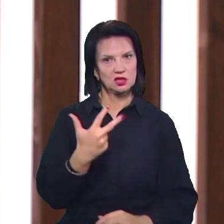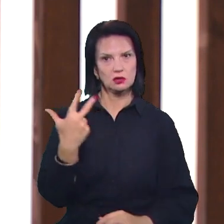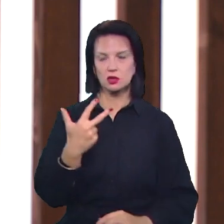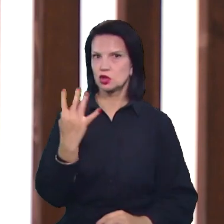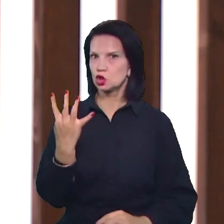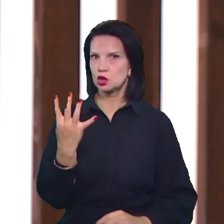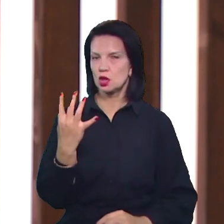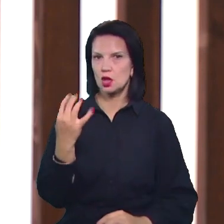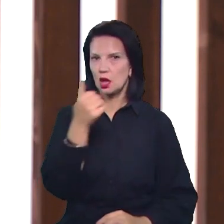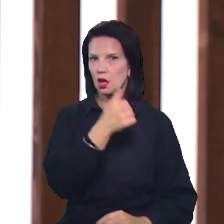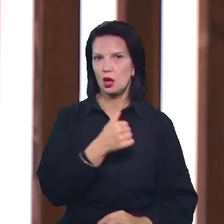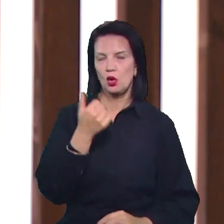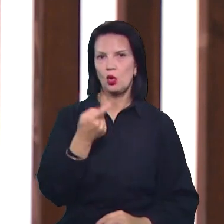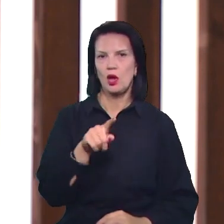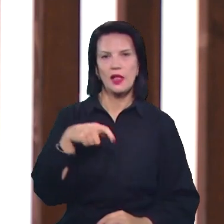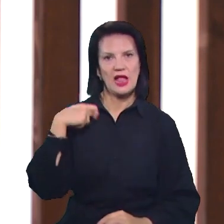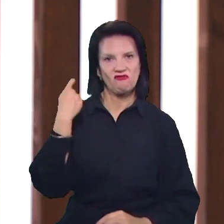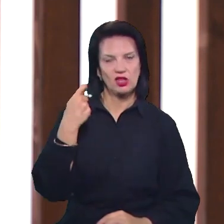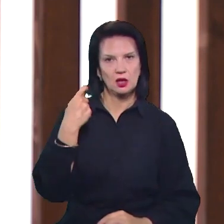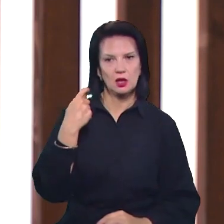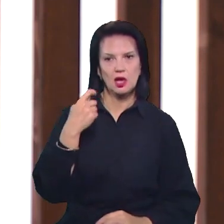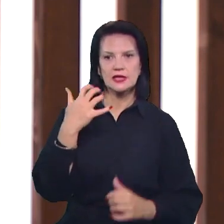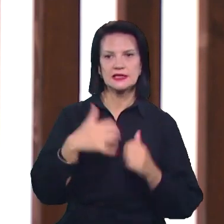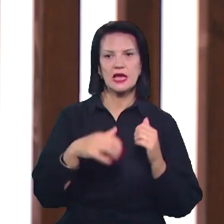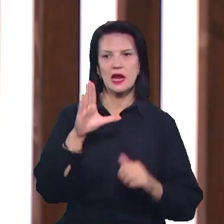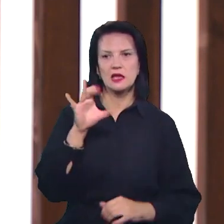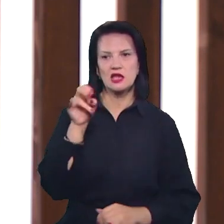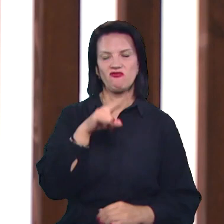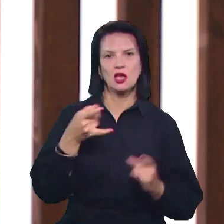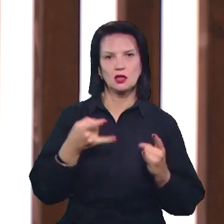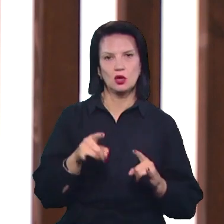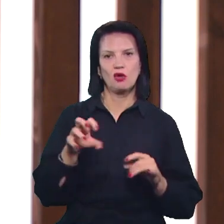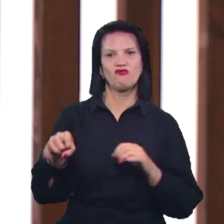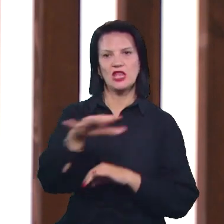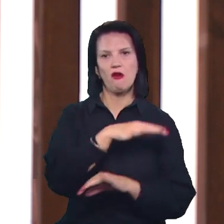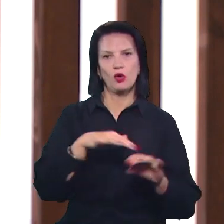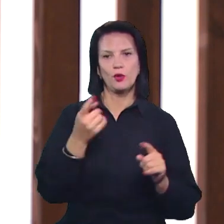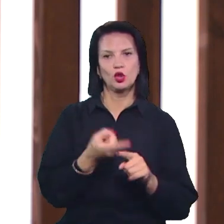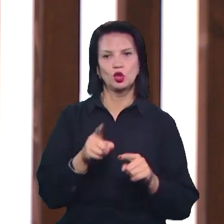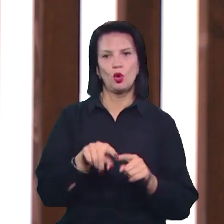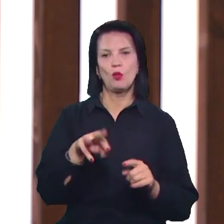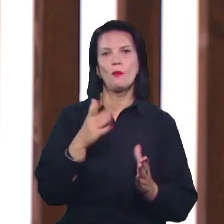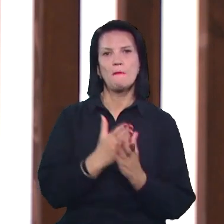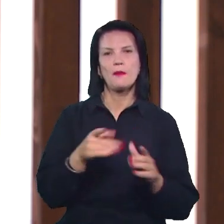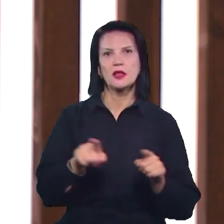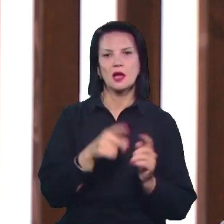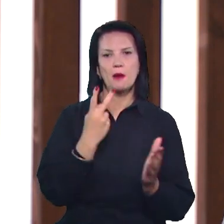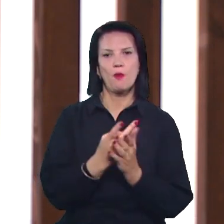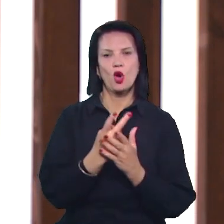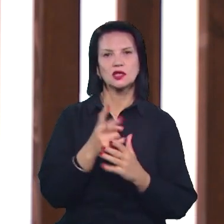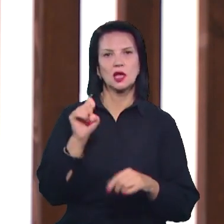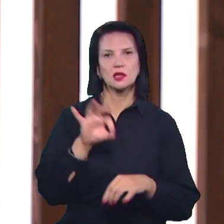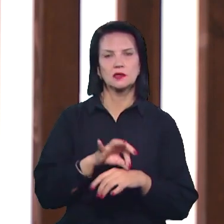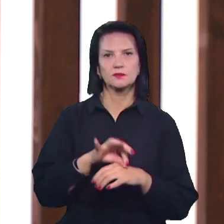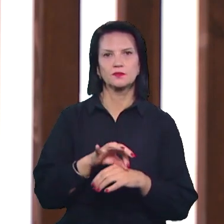Це вік і середній вік народження і в Європі. Тому ми маємо такий показник на захворюваність. Тобто молочна